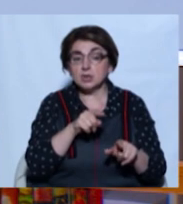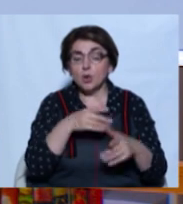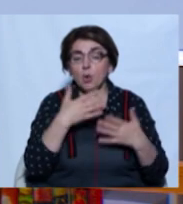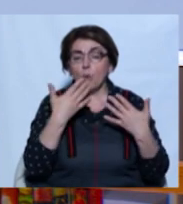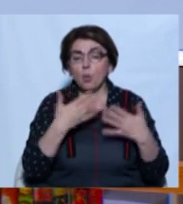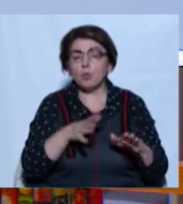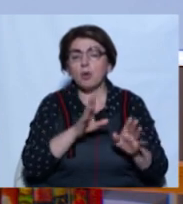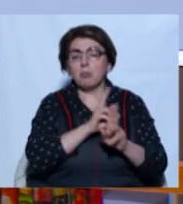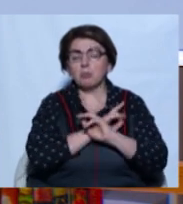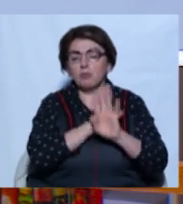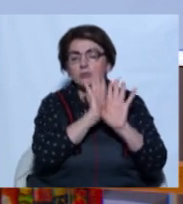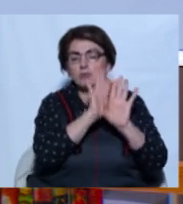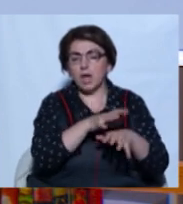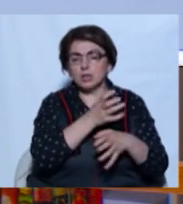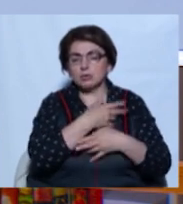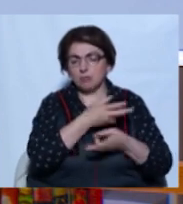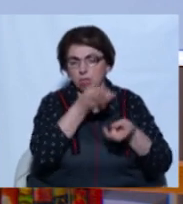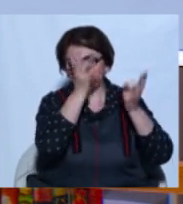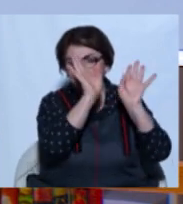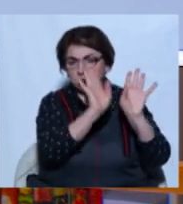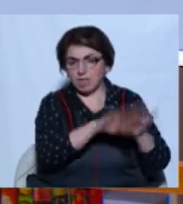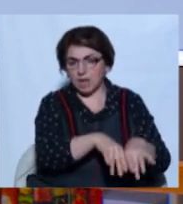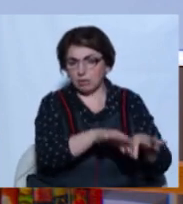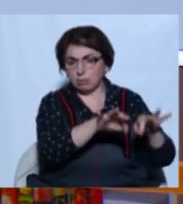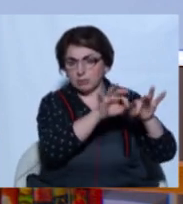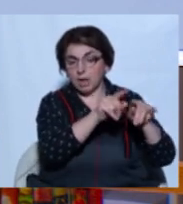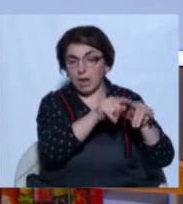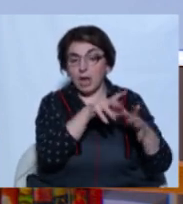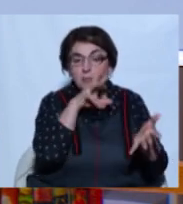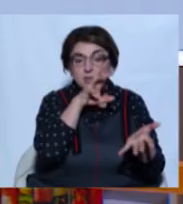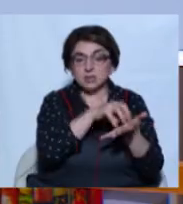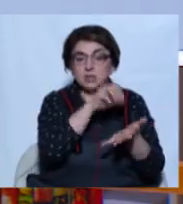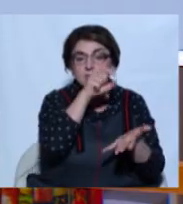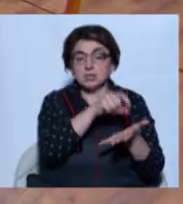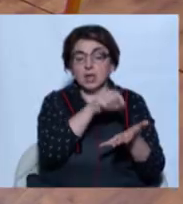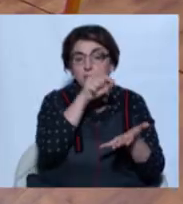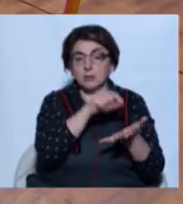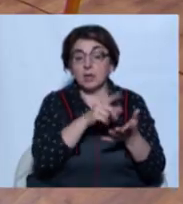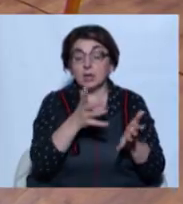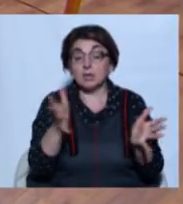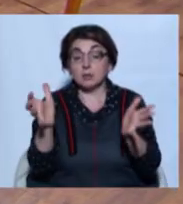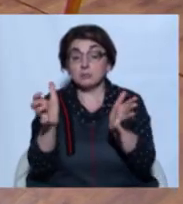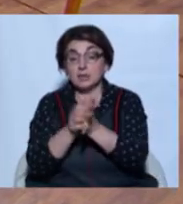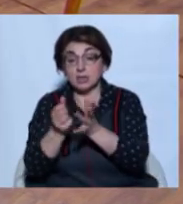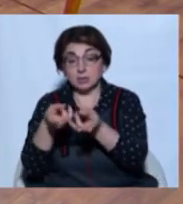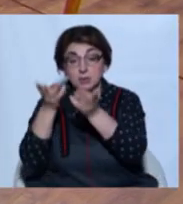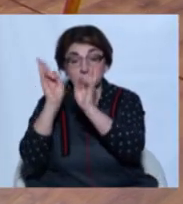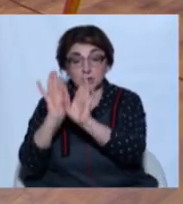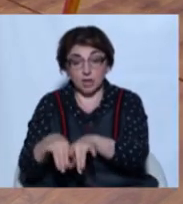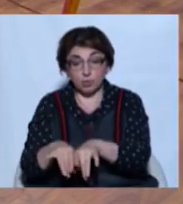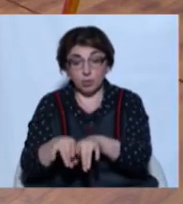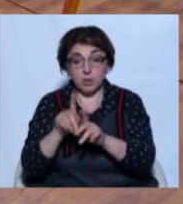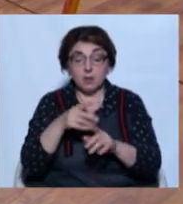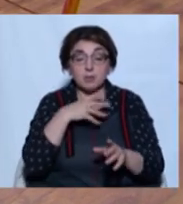უკვე მკვდარ ცხოველთა ლეშებს შეექცევიან, ან რაც მტაცებლებს დარჩება, არც იმაზე არ